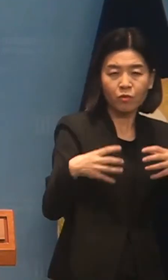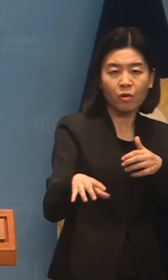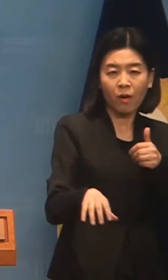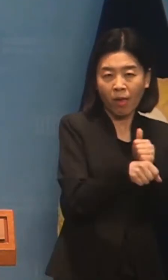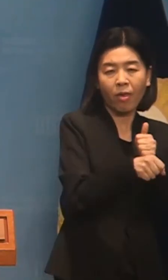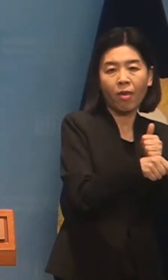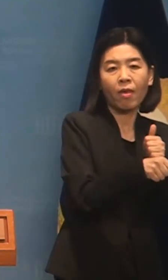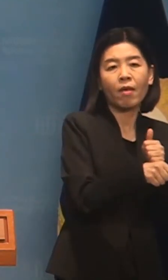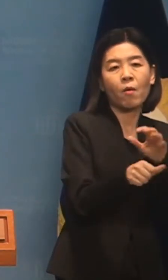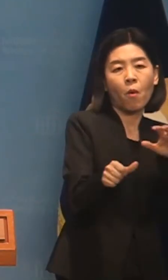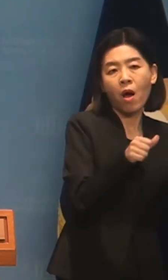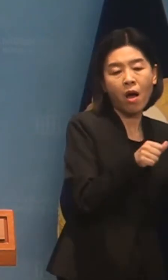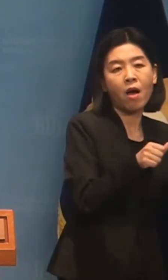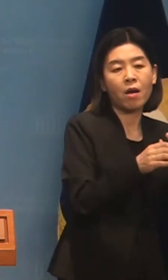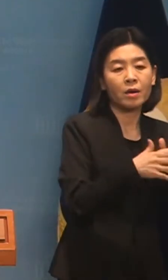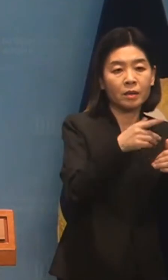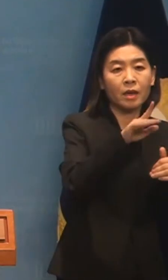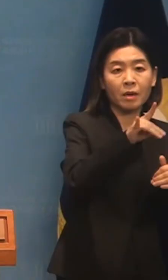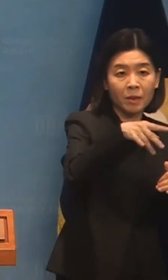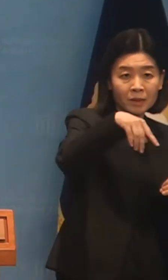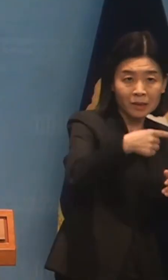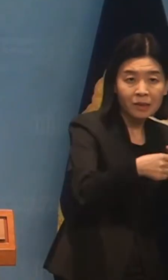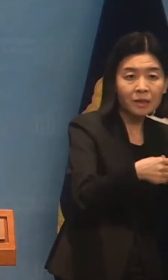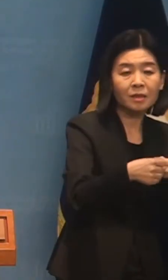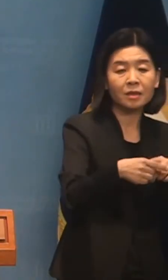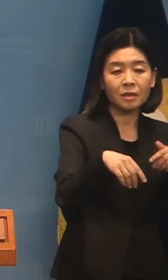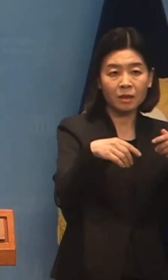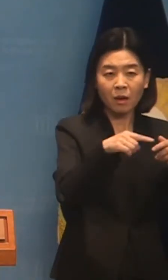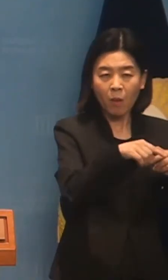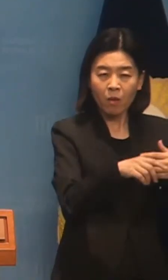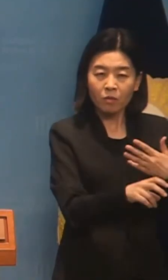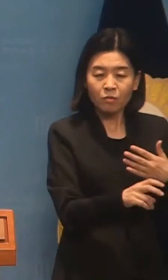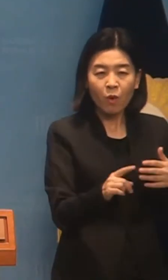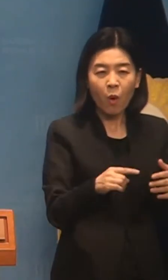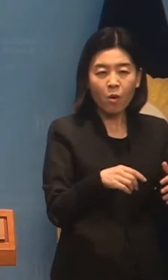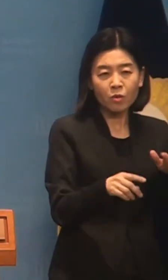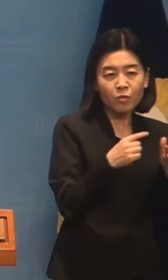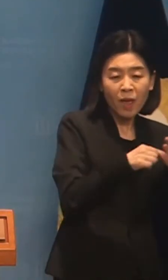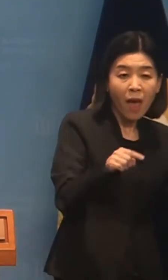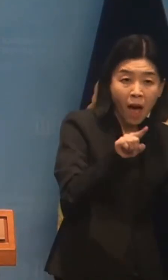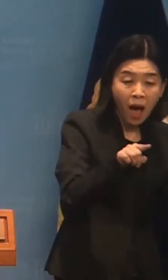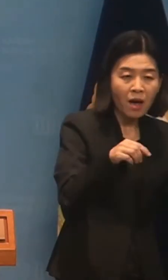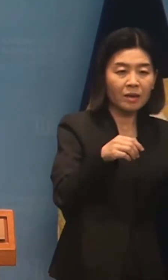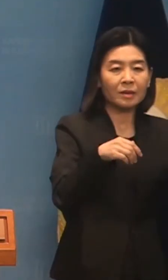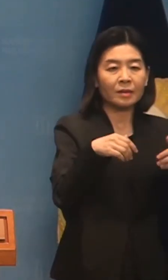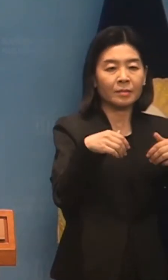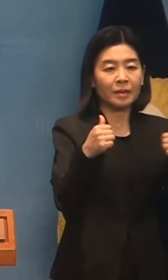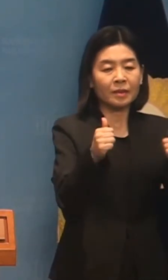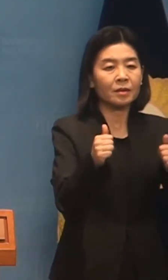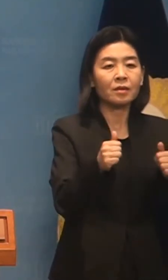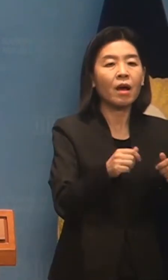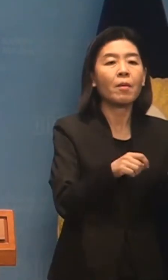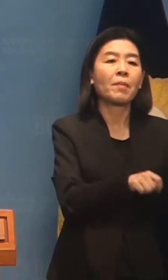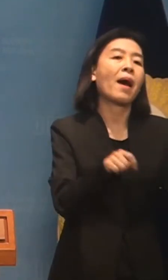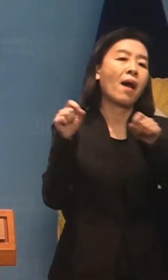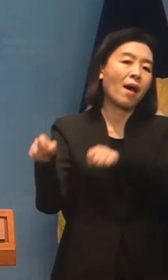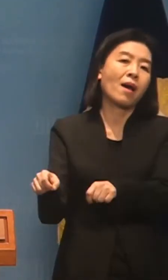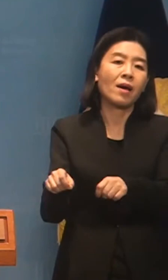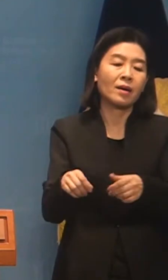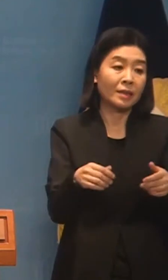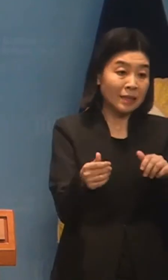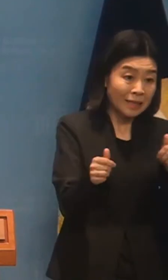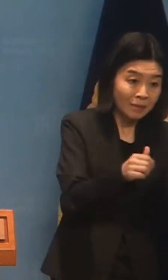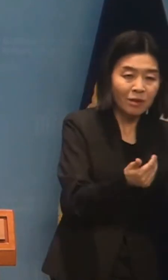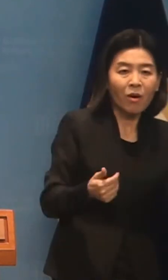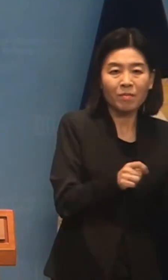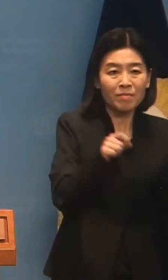만들었습니다. 차베스의 불리한 판결은 차베스 사망 전까지 미뤘습니다. 지금 이재명